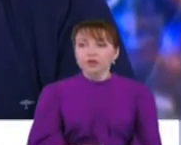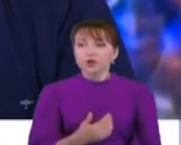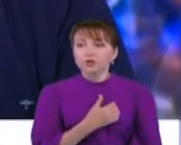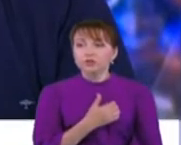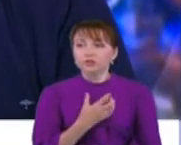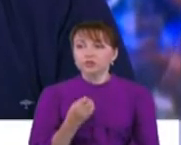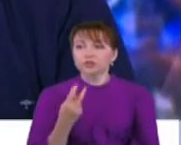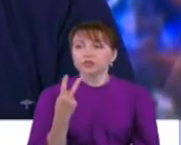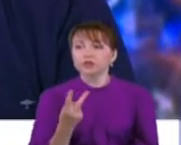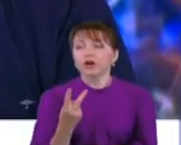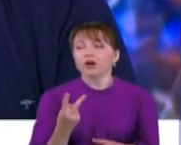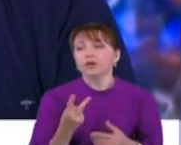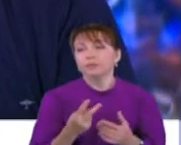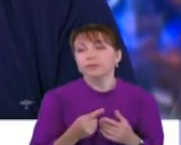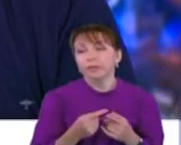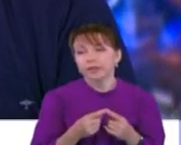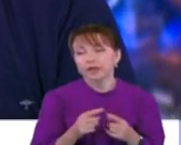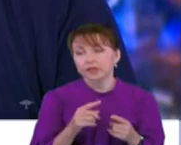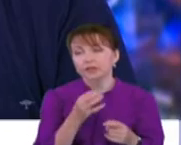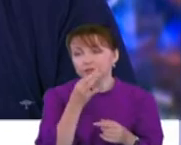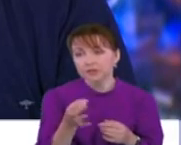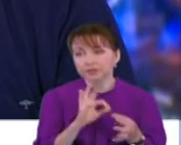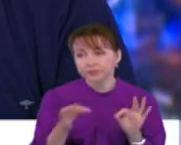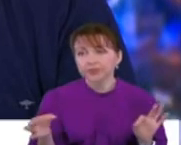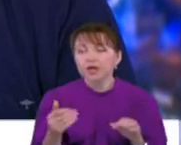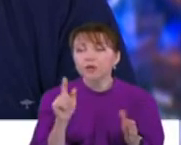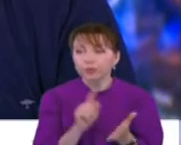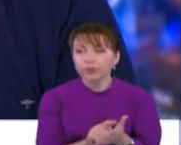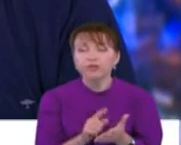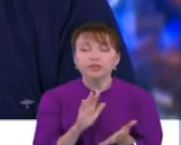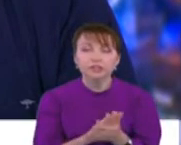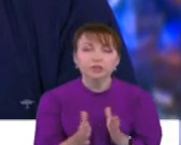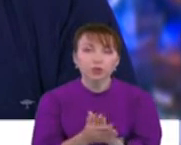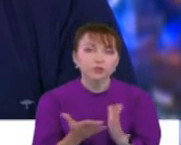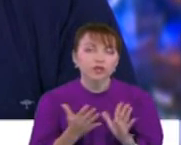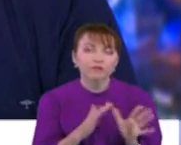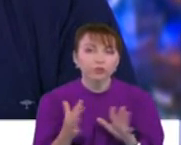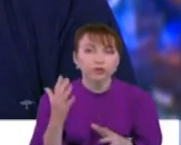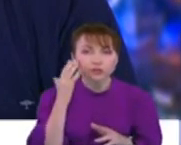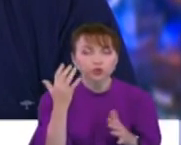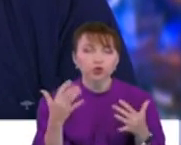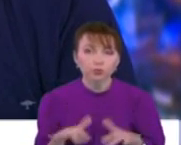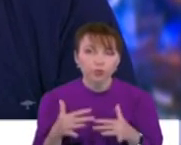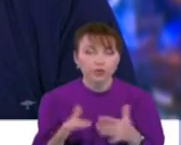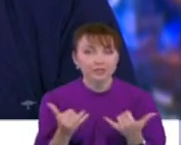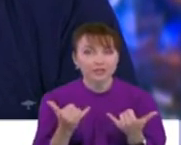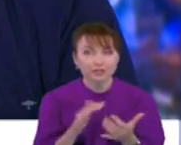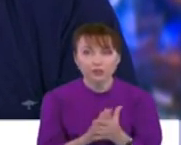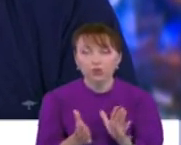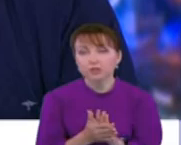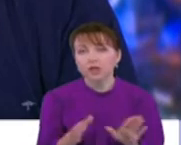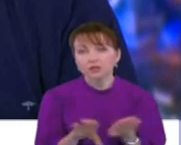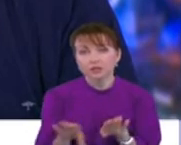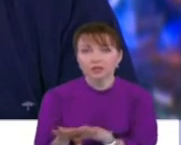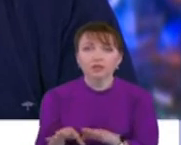ще два нариси зробити, в тому, що ми повинні на ситуацію, яка відбувається в Чорному морі, в даній ситуації закриття